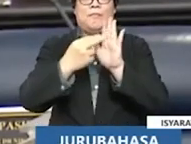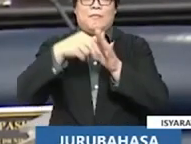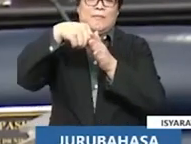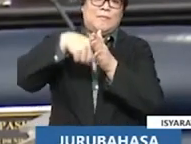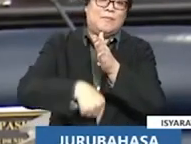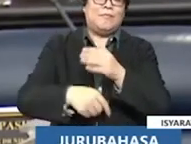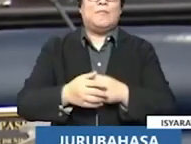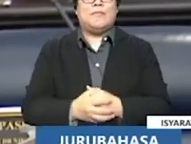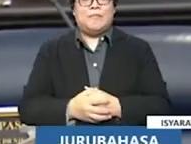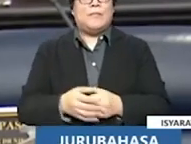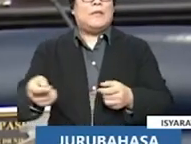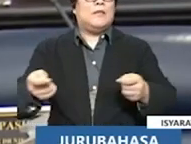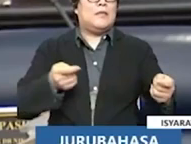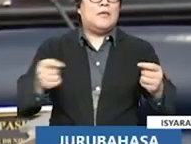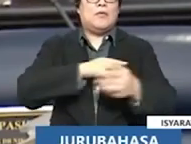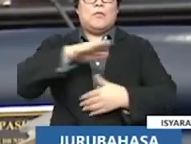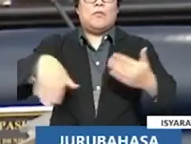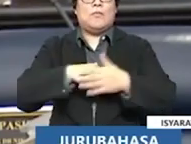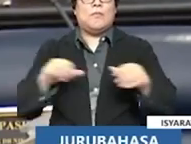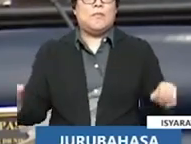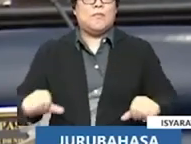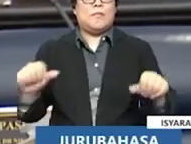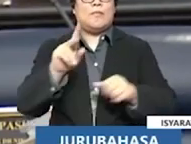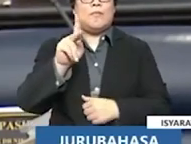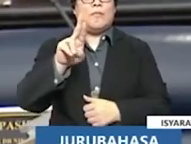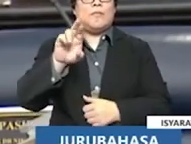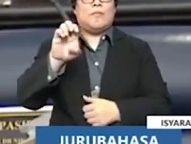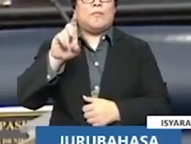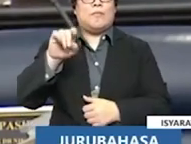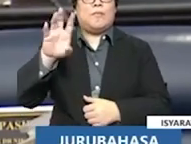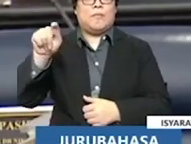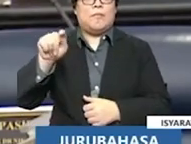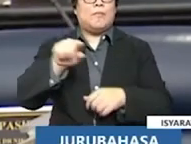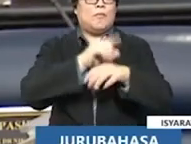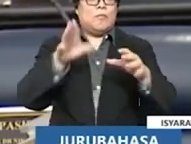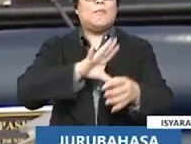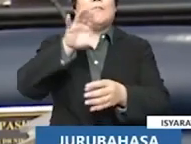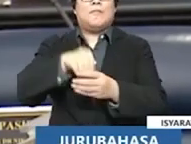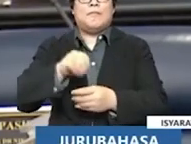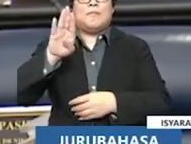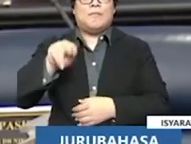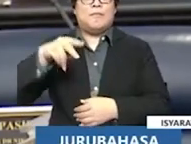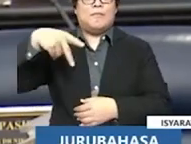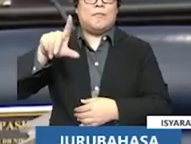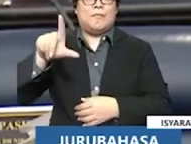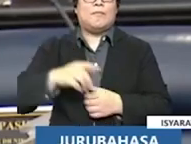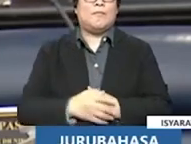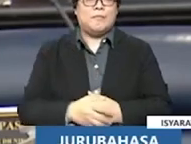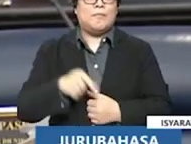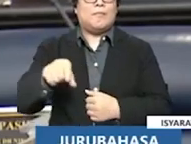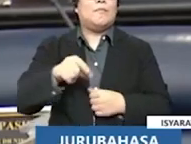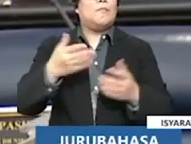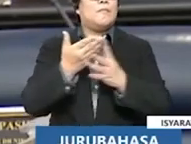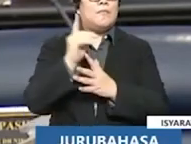komprehensif untuk mengawal selia semua aktiviti kredit pengguna termasuk BNPL. Dan ini akan dilakukan melalui